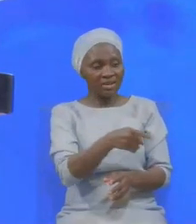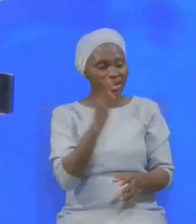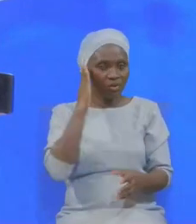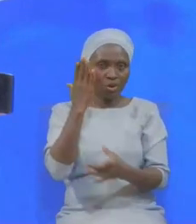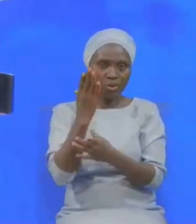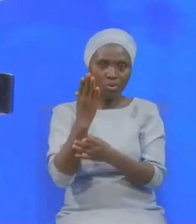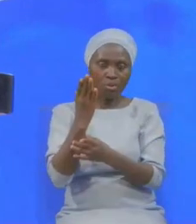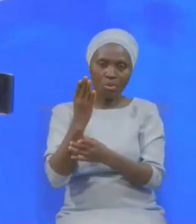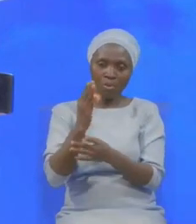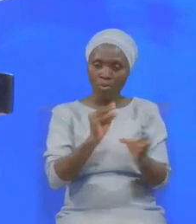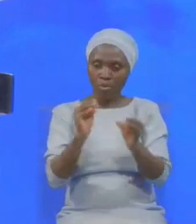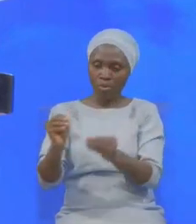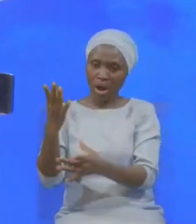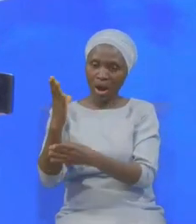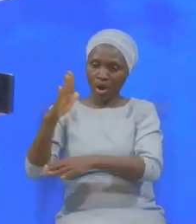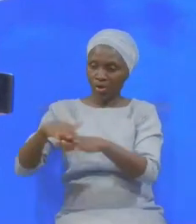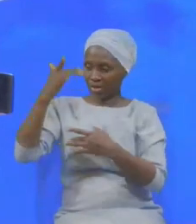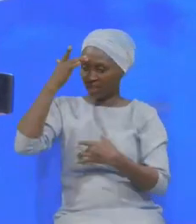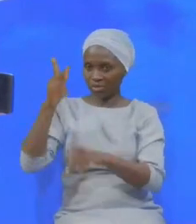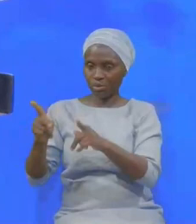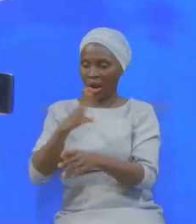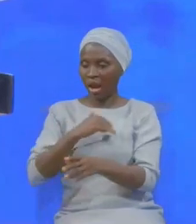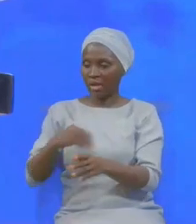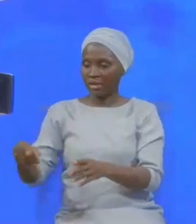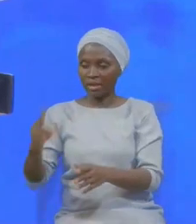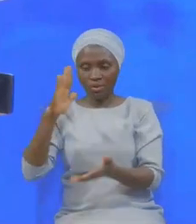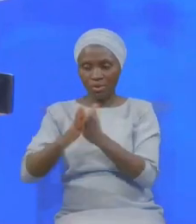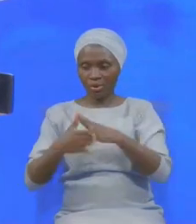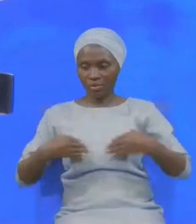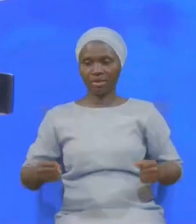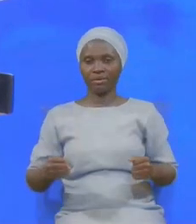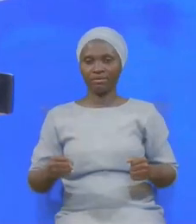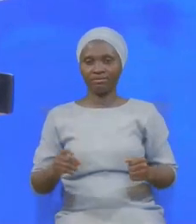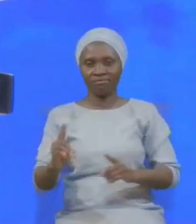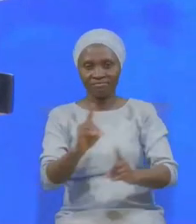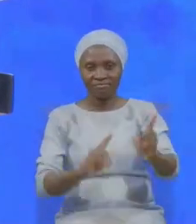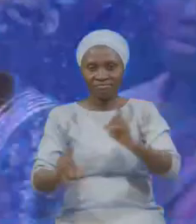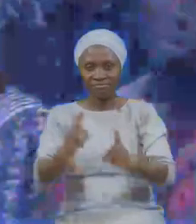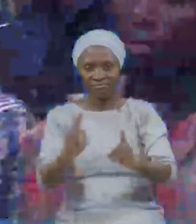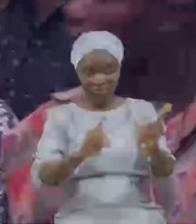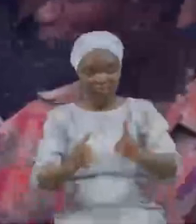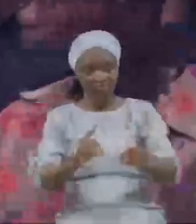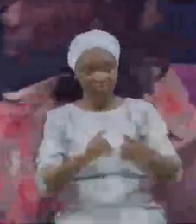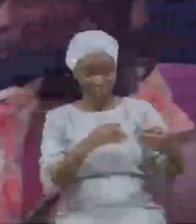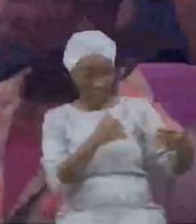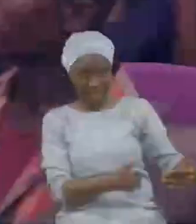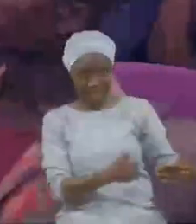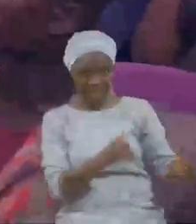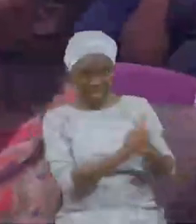les malades seront guéris. Parlez à celui qui est proche de vous pour dire que vous serez guéri ce soir.